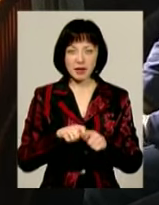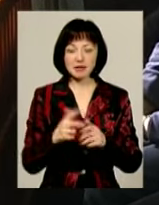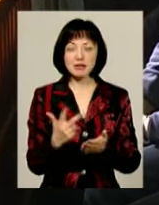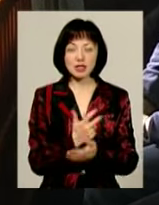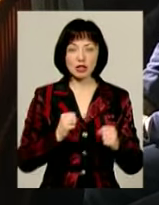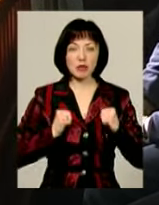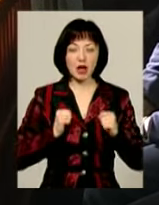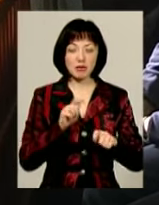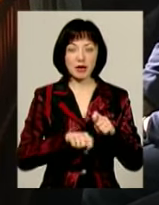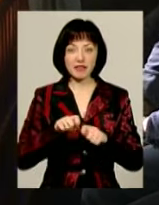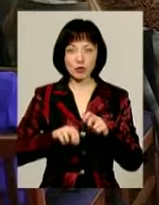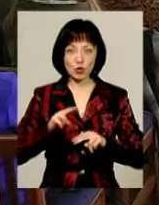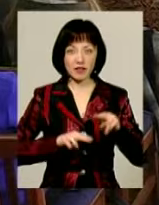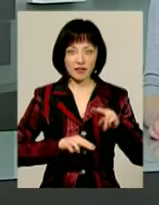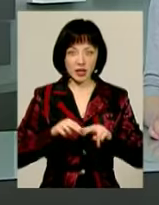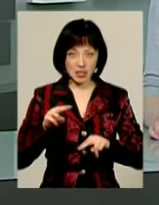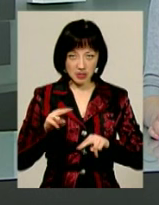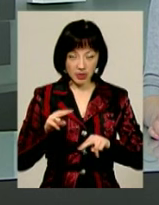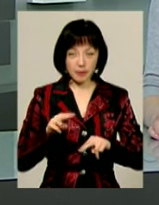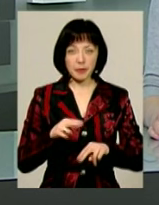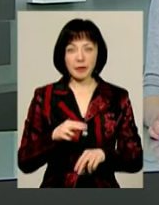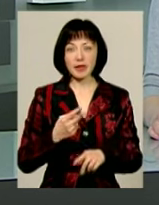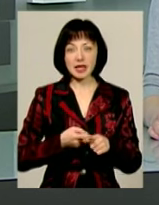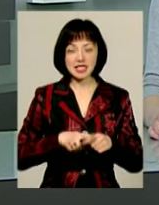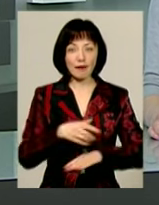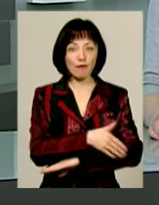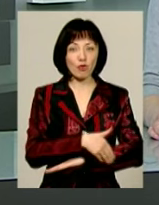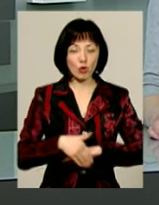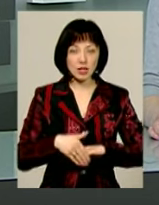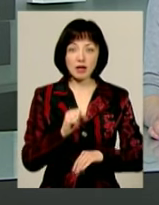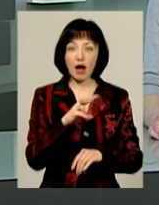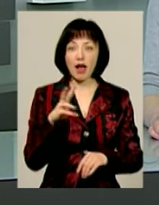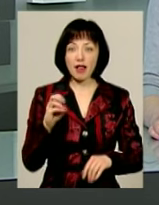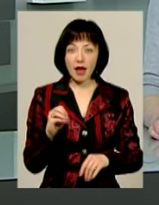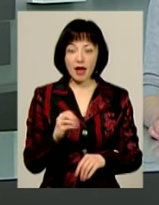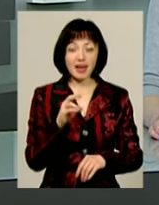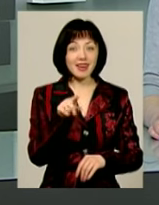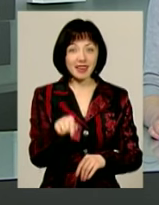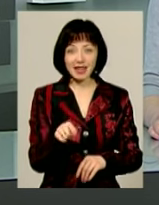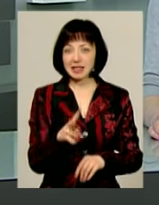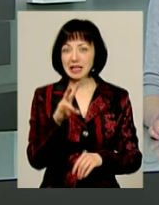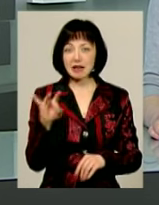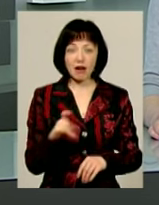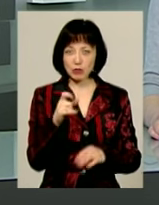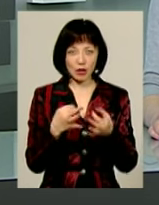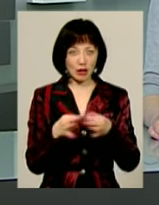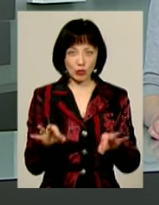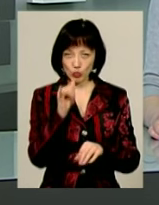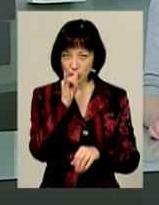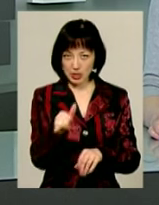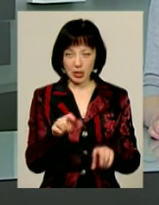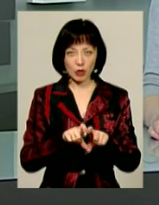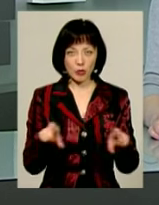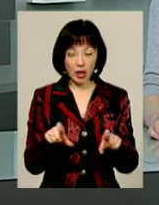провести перевірку будівництва на вулиці Нижній Береговій 2/4Б. Проте інспекторів жодного разу не допустили на об'єкт.